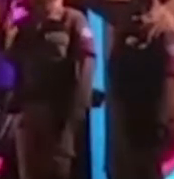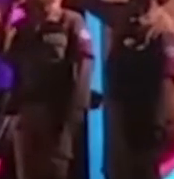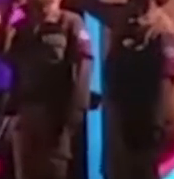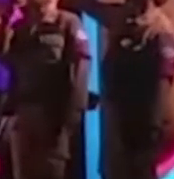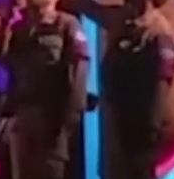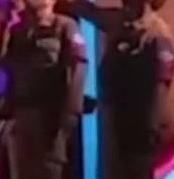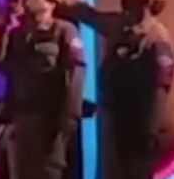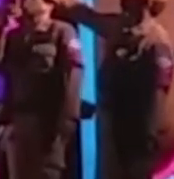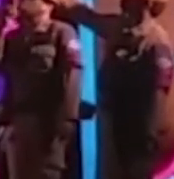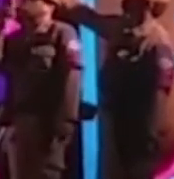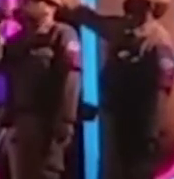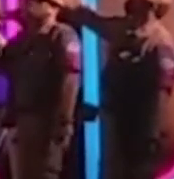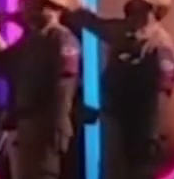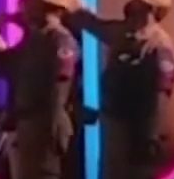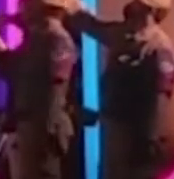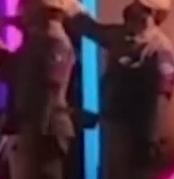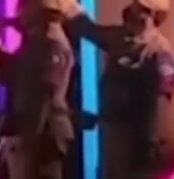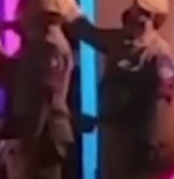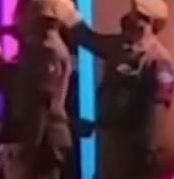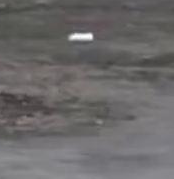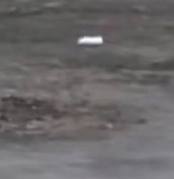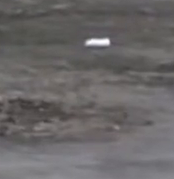oleh pihak panitia dan Satgas COVID-19.